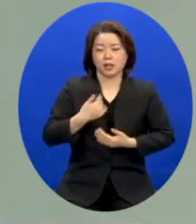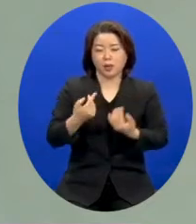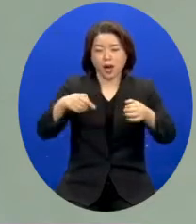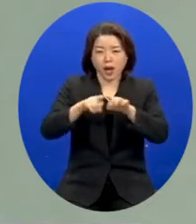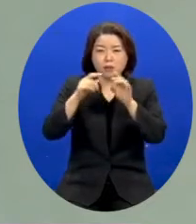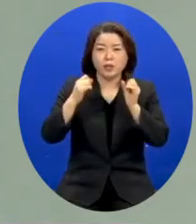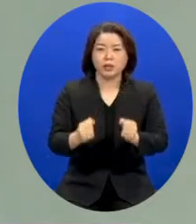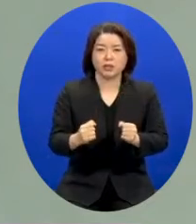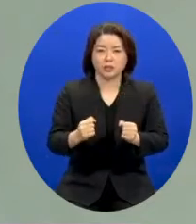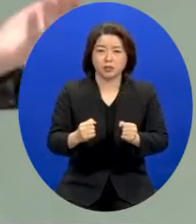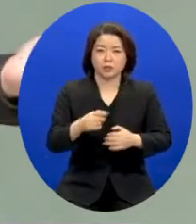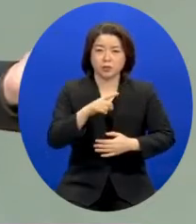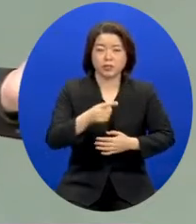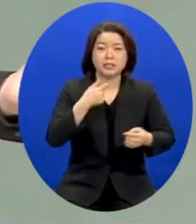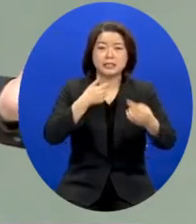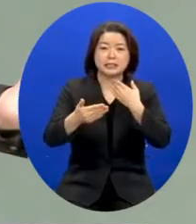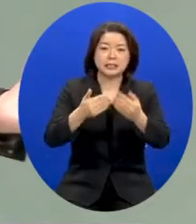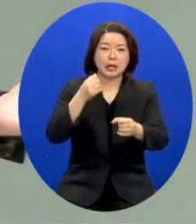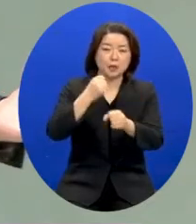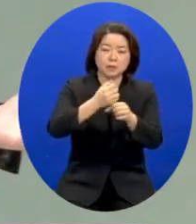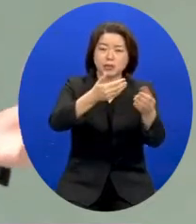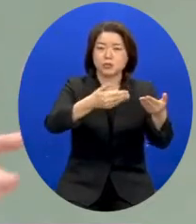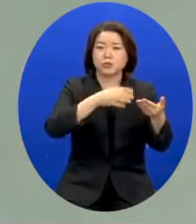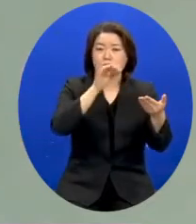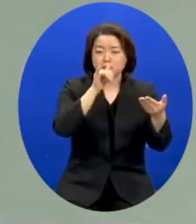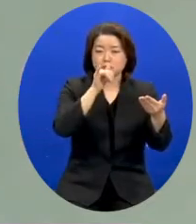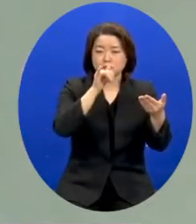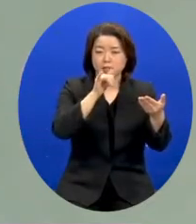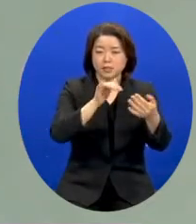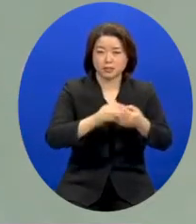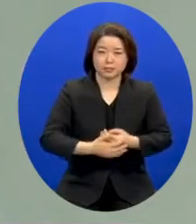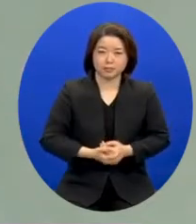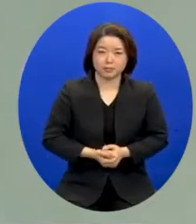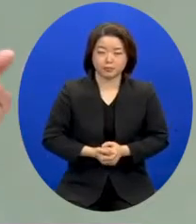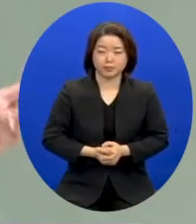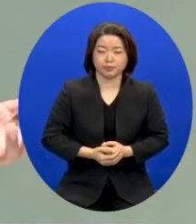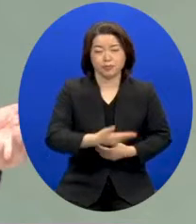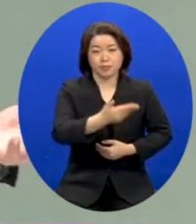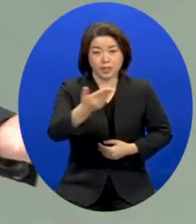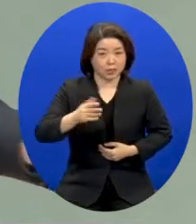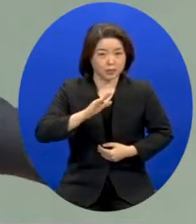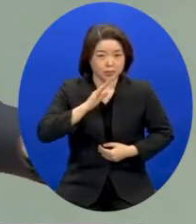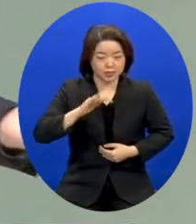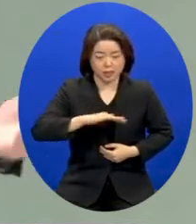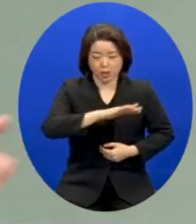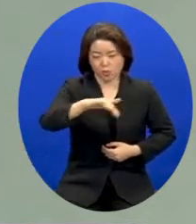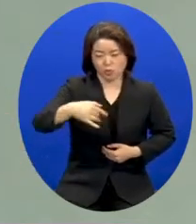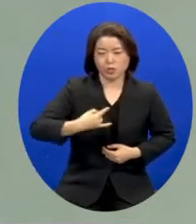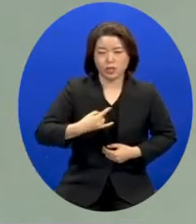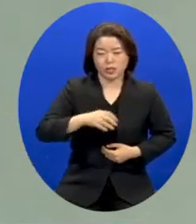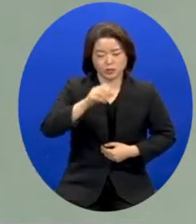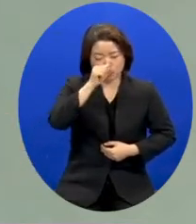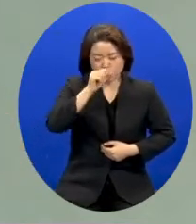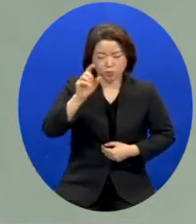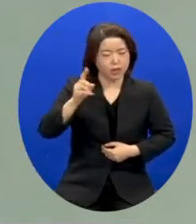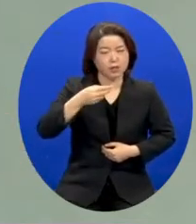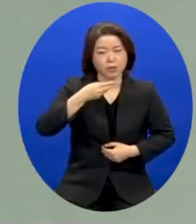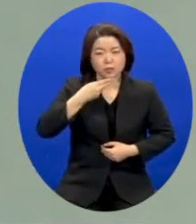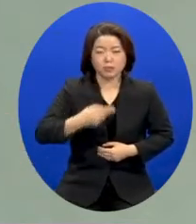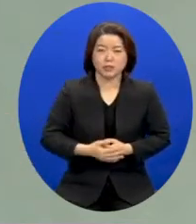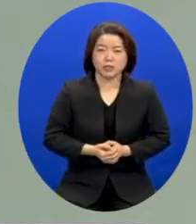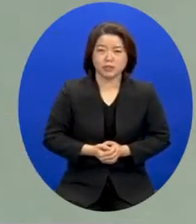계시구나, 그것을 체험하게 만들어 주었어요. 여러분, 진짜 우리에게는 선한 것이 없어요.